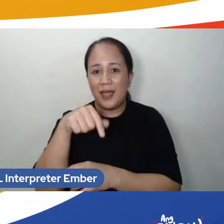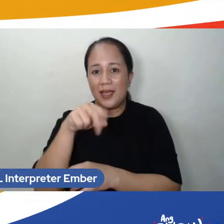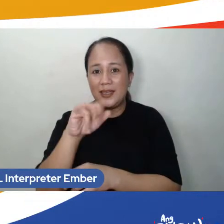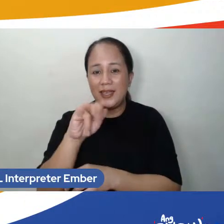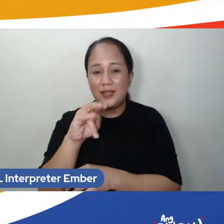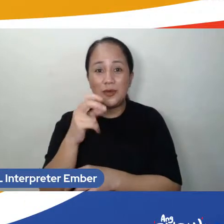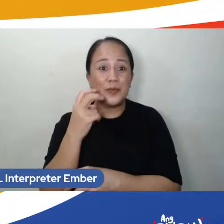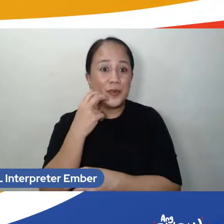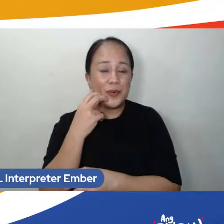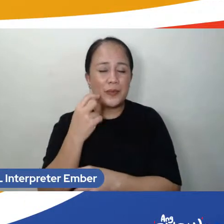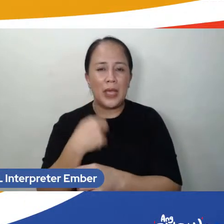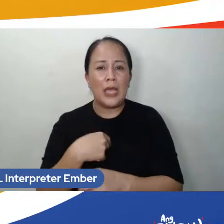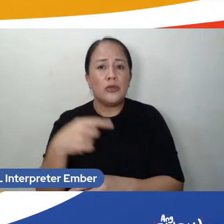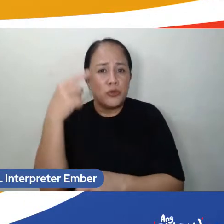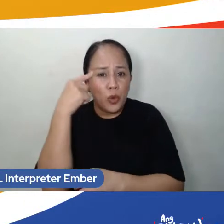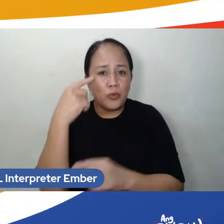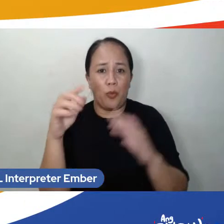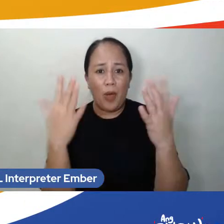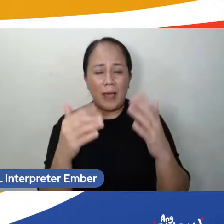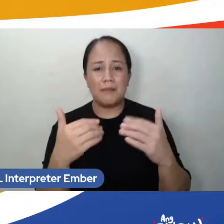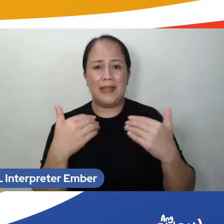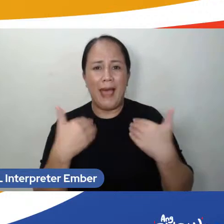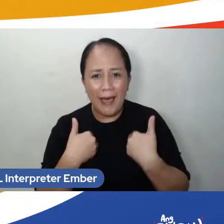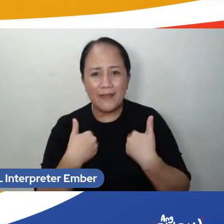akala mo lang wala, pero meron!